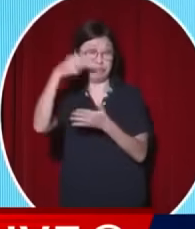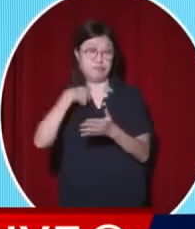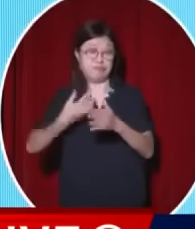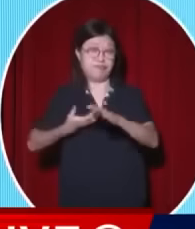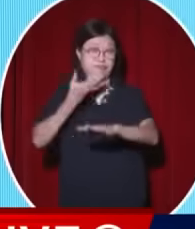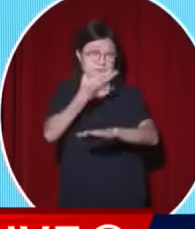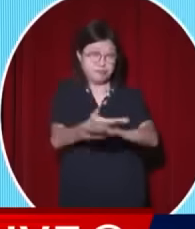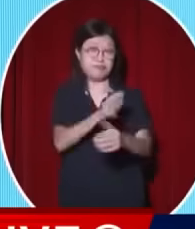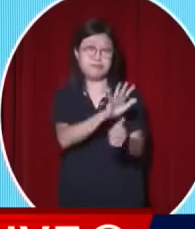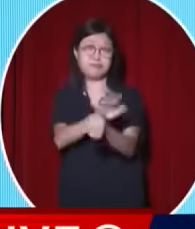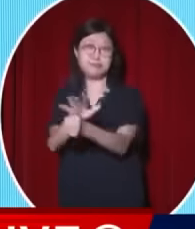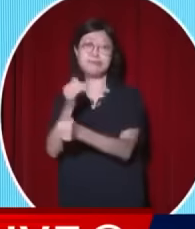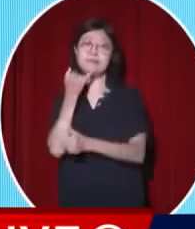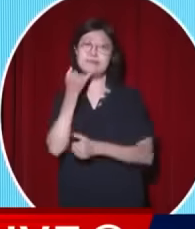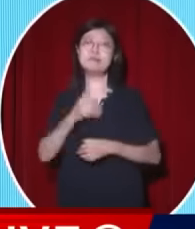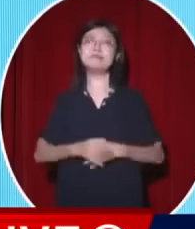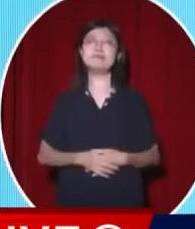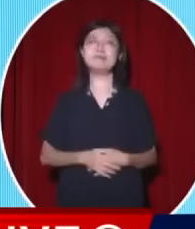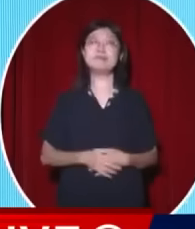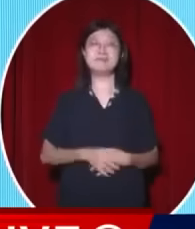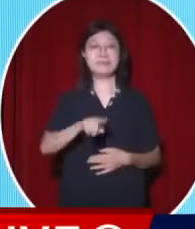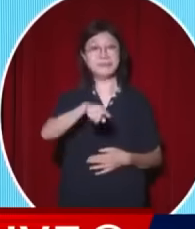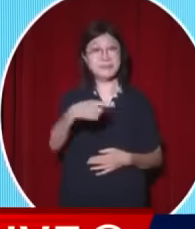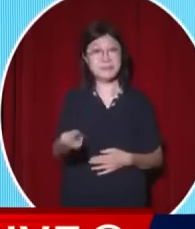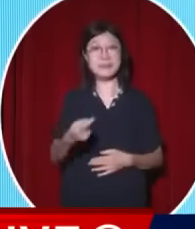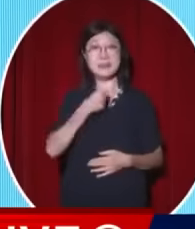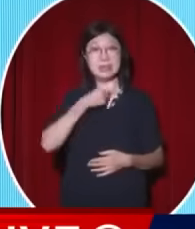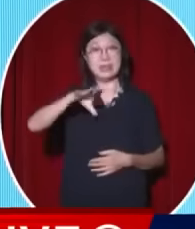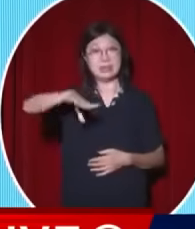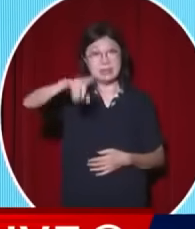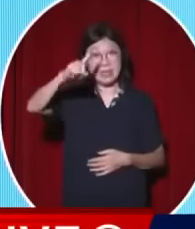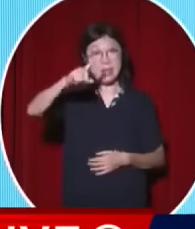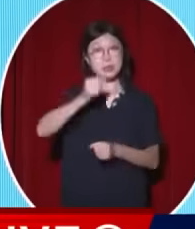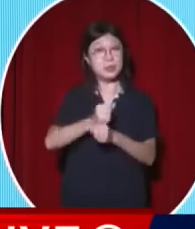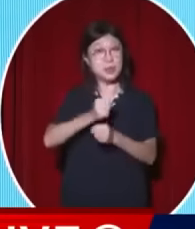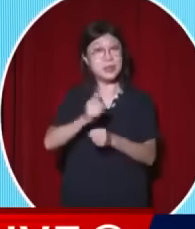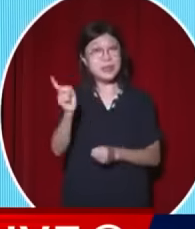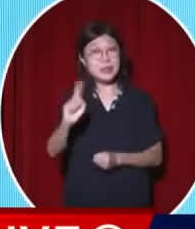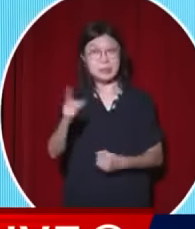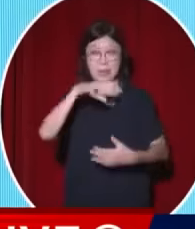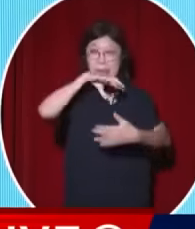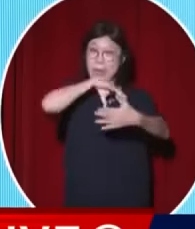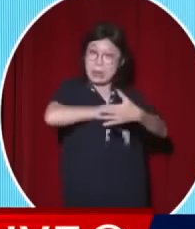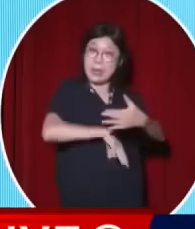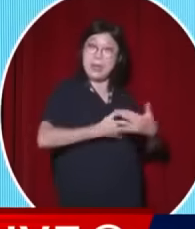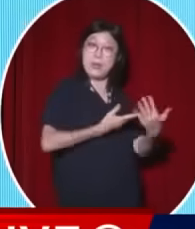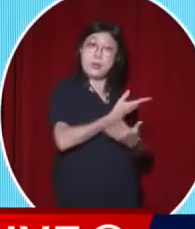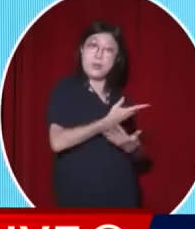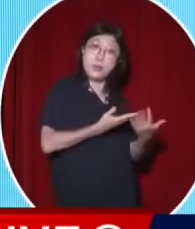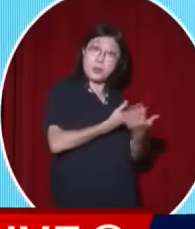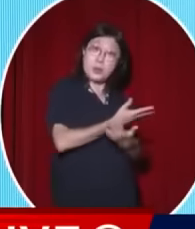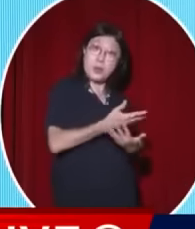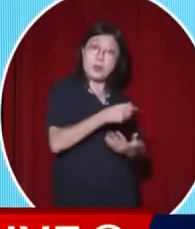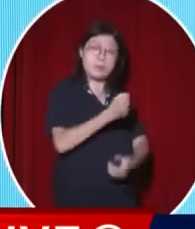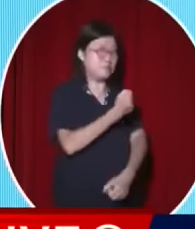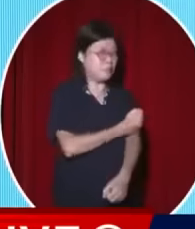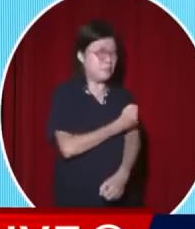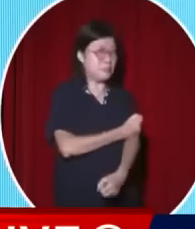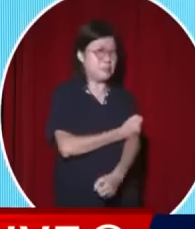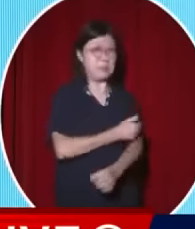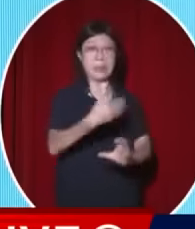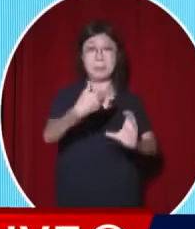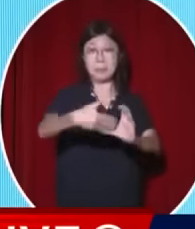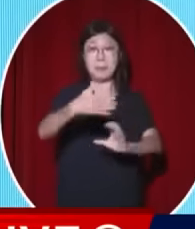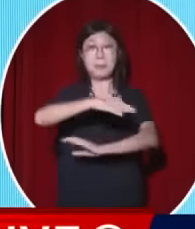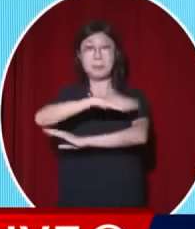的。所以接下来首先我要做的是跟内部沟通，因为他们非常辛苦，跟媒体沟